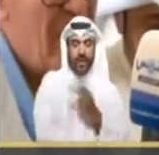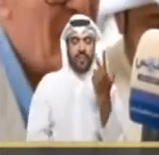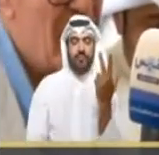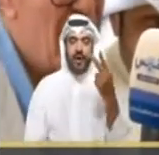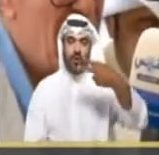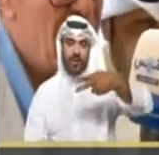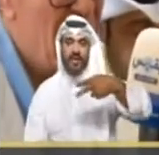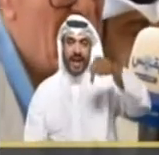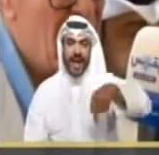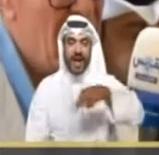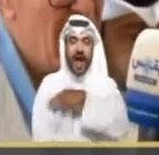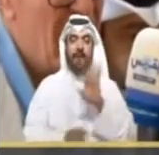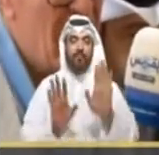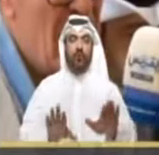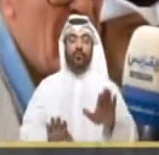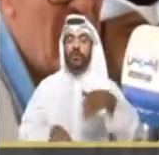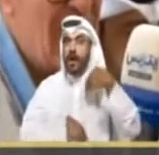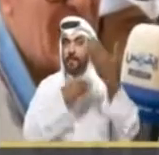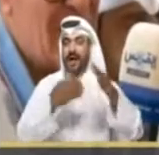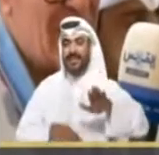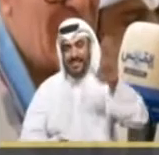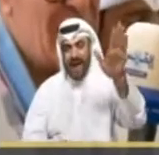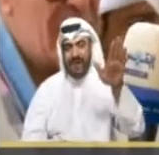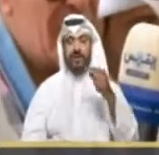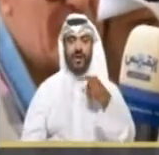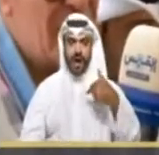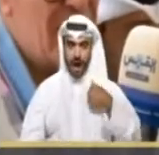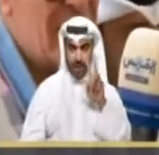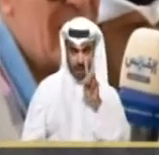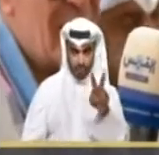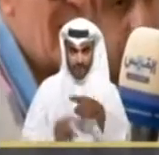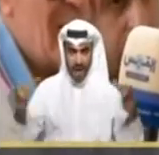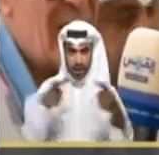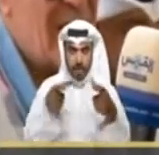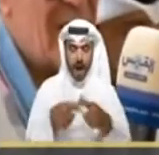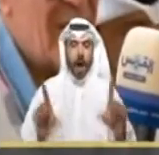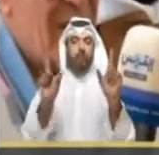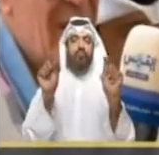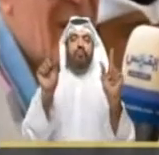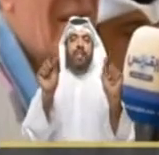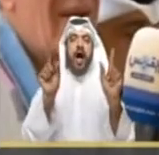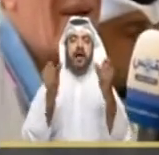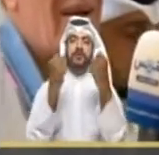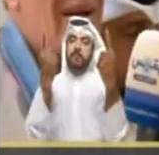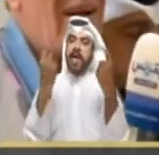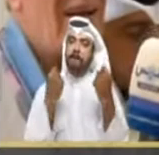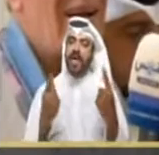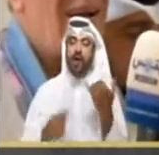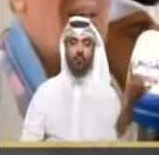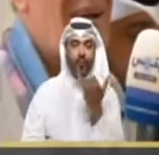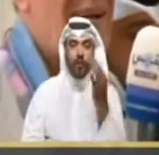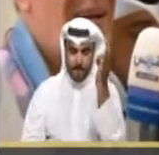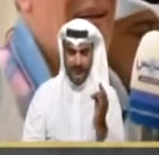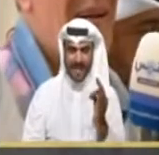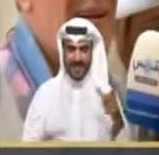الموجودين في الكويت جميعا. أنا في تقديري الشخصي بأن الاجتماع كان جدا إيجابي وكان ضروري عقده،